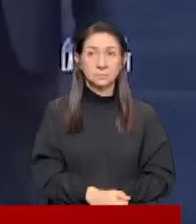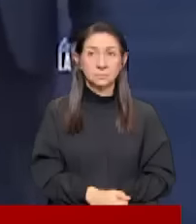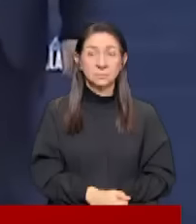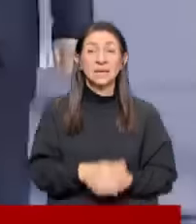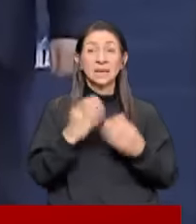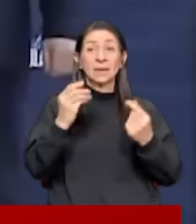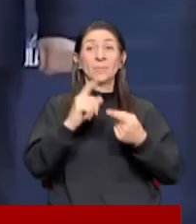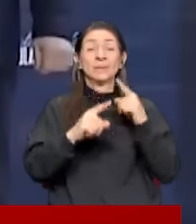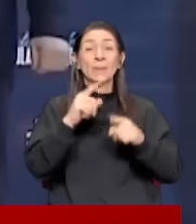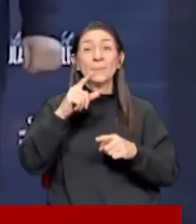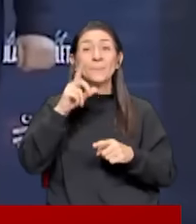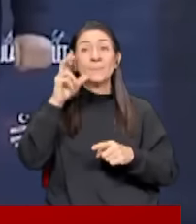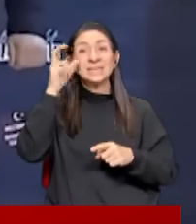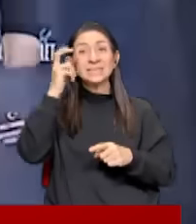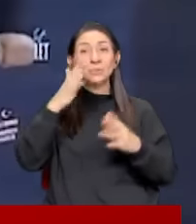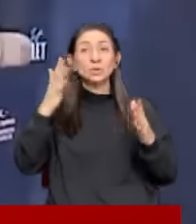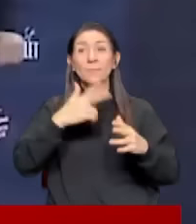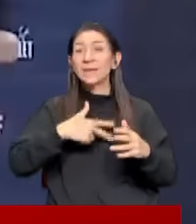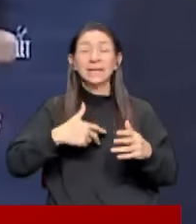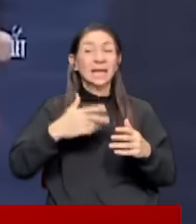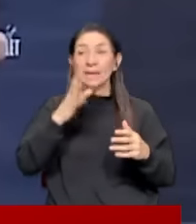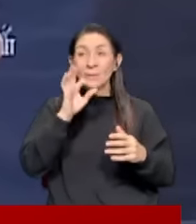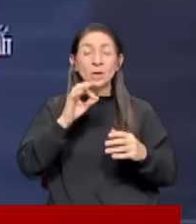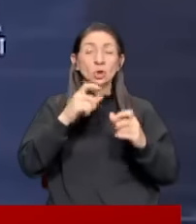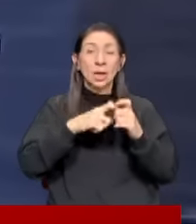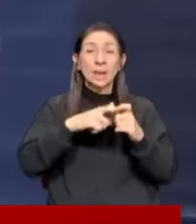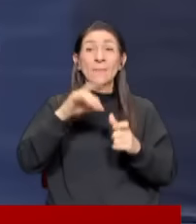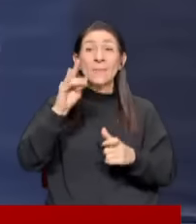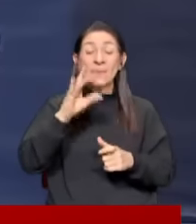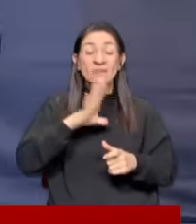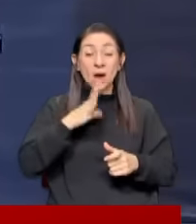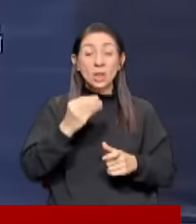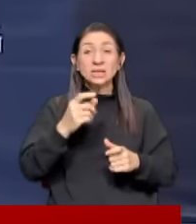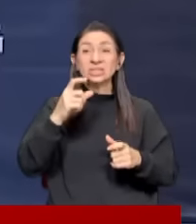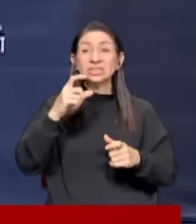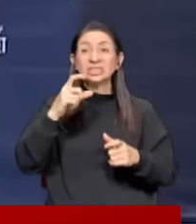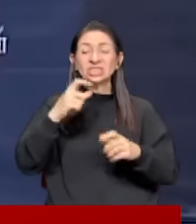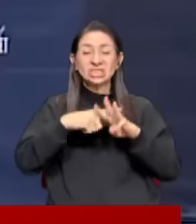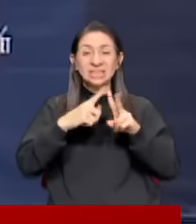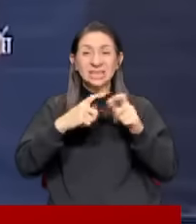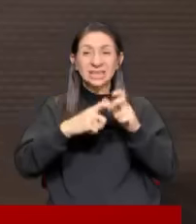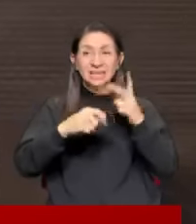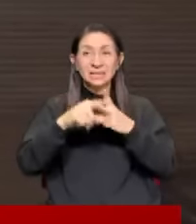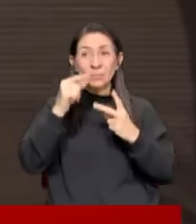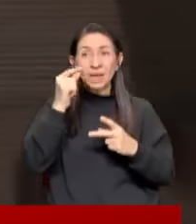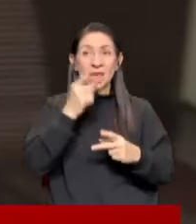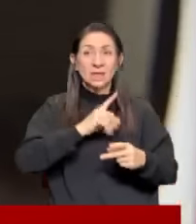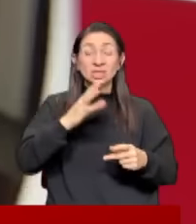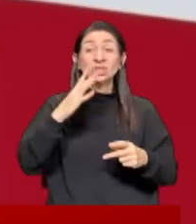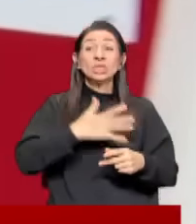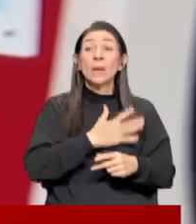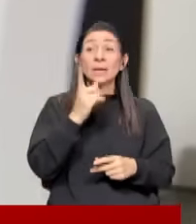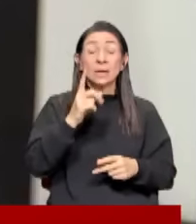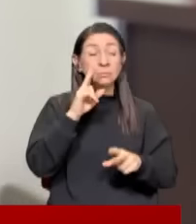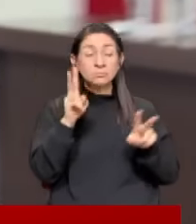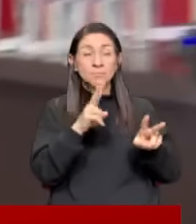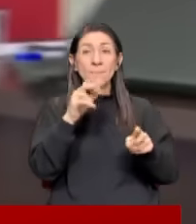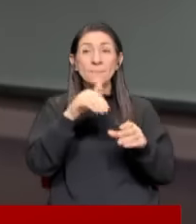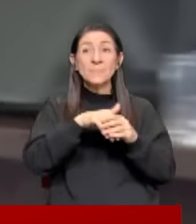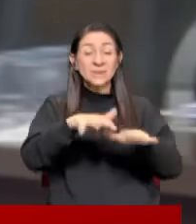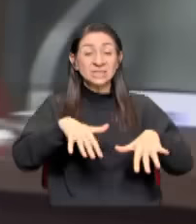görecek. İYİ Parti'nin Manisa Büyükşehir adayı Gürhan Özcan, MHP ise mevcut başkan Cengiz Ergün'ü tekrar aday gösterdi. CHP'de ise gözler